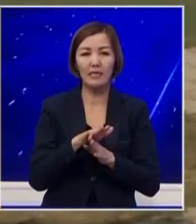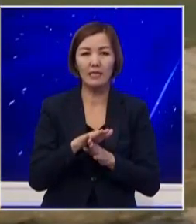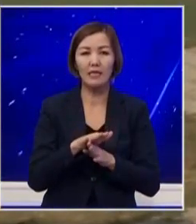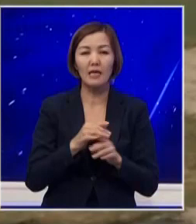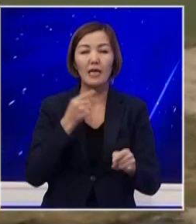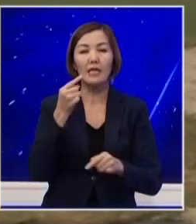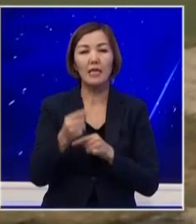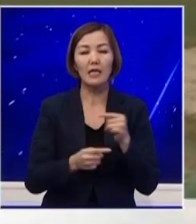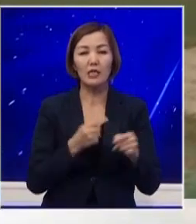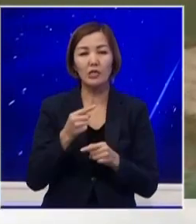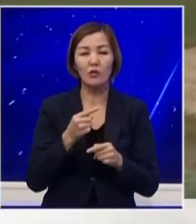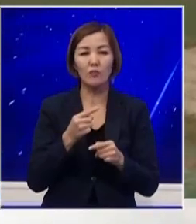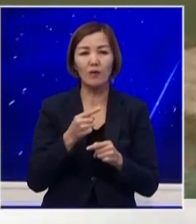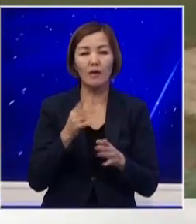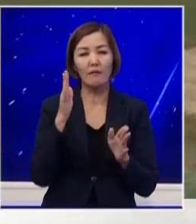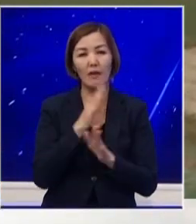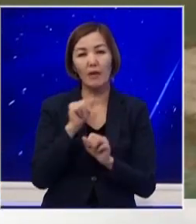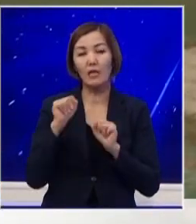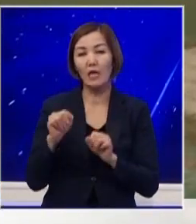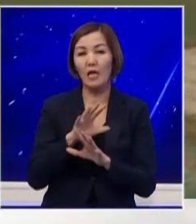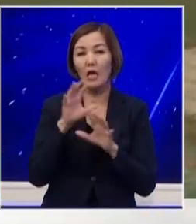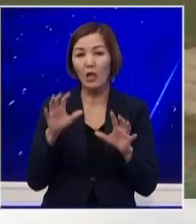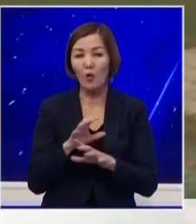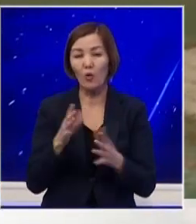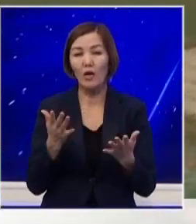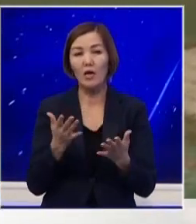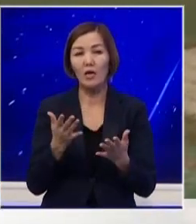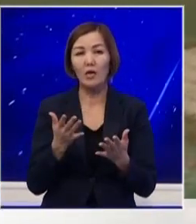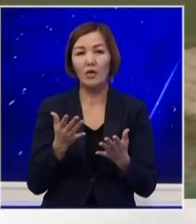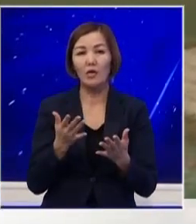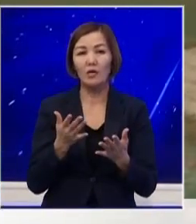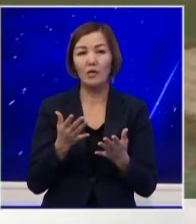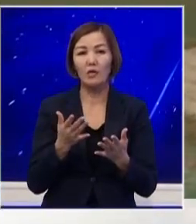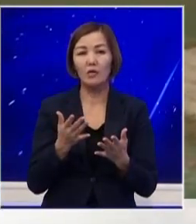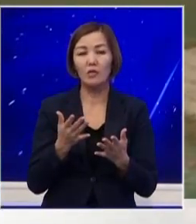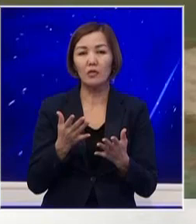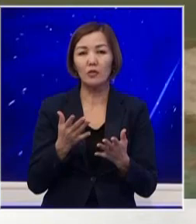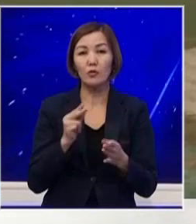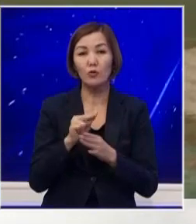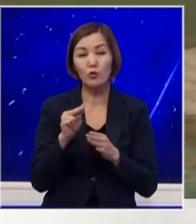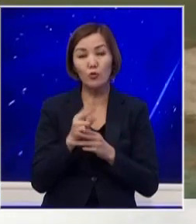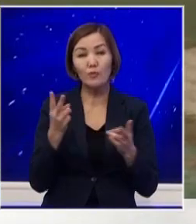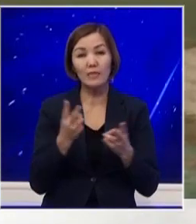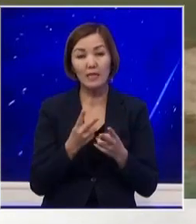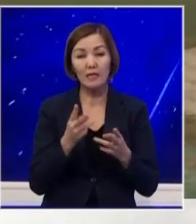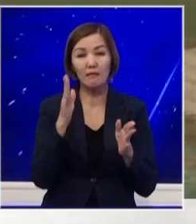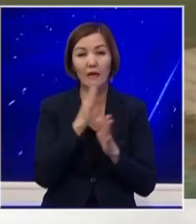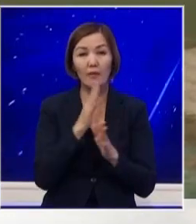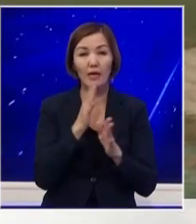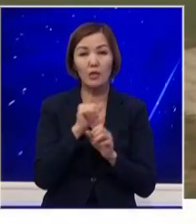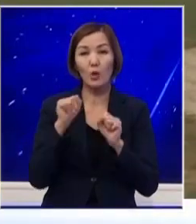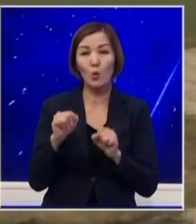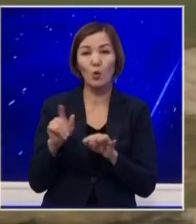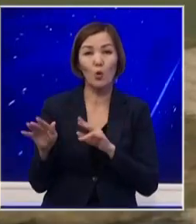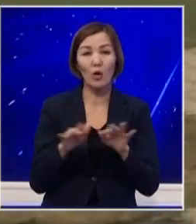келешек ұрпаққа табиғатты аялауға, сақтауға, мәпелей білуге шақыру. Бұл табиғат қорғау